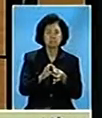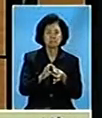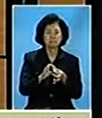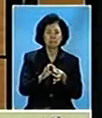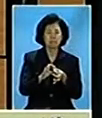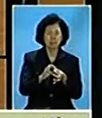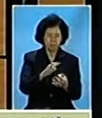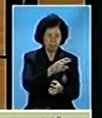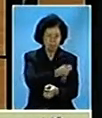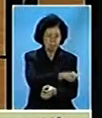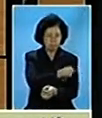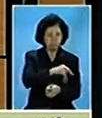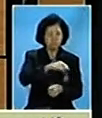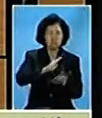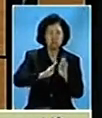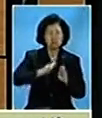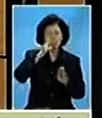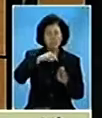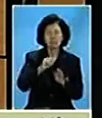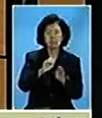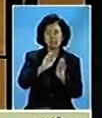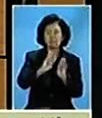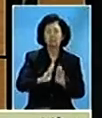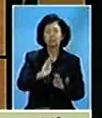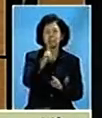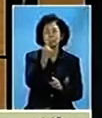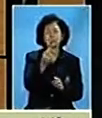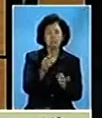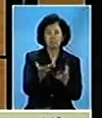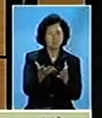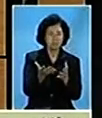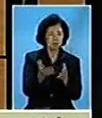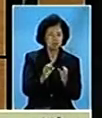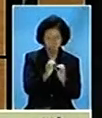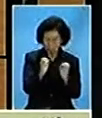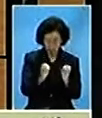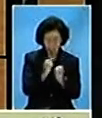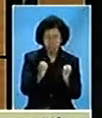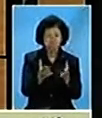ประยุกต์เลยไม่มีแม้แต่น้อยนะครับเมื่อไม่มีแม้แต่น้อยเนี่ย